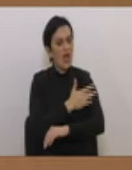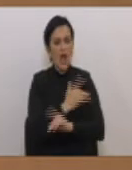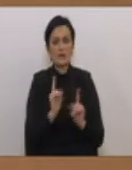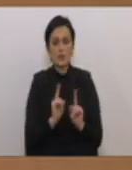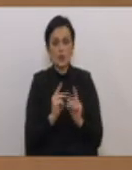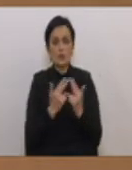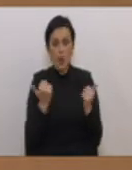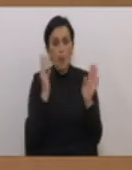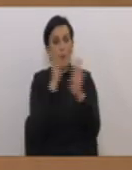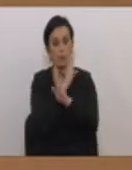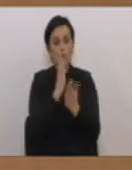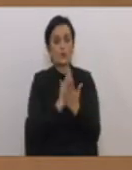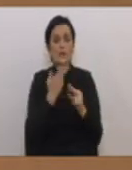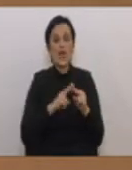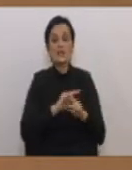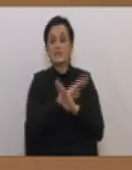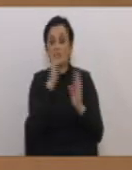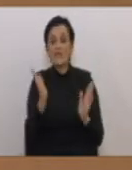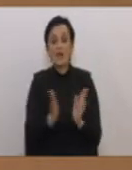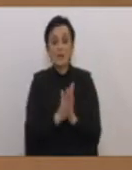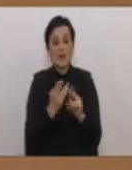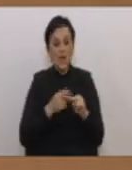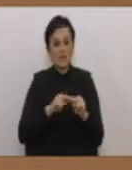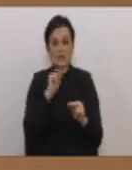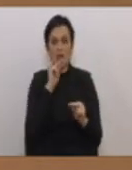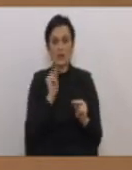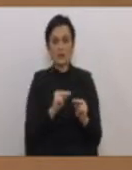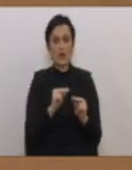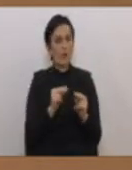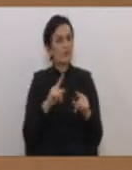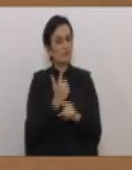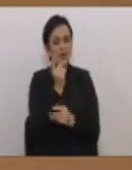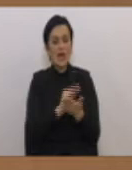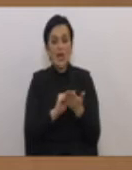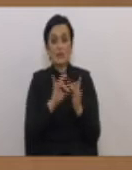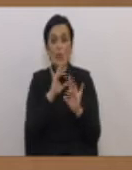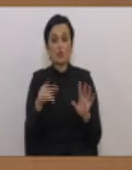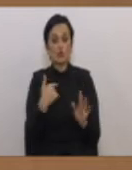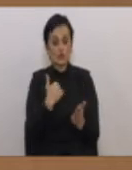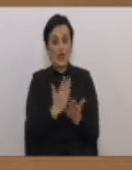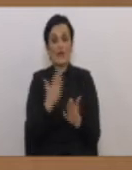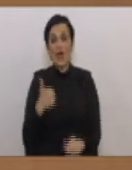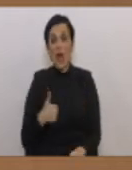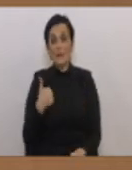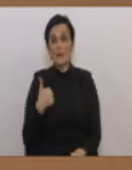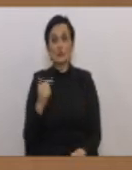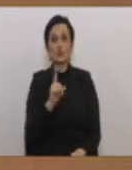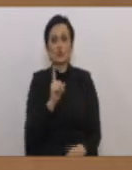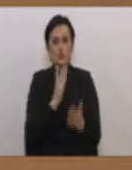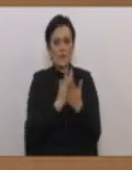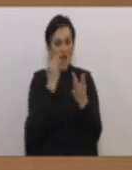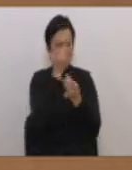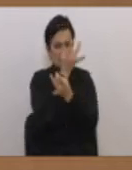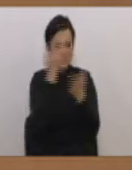და ბუნებრივია ეს ყველაფერი, ეს დანაშაულები არც გამეორდება. ჩვენ გვაქვს ამბიცია, რომ ვართ